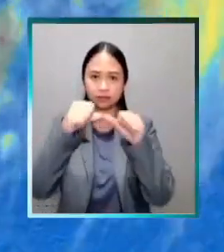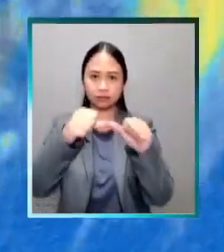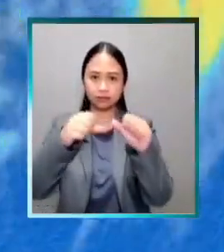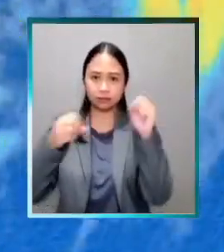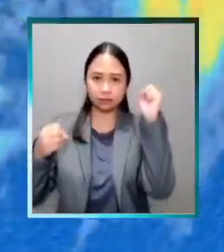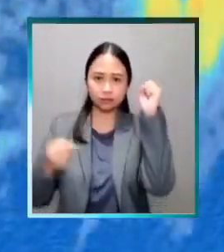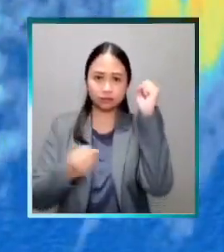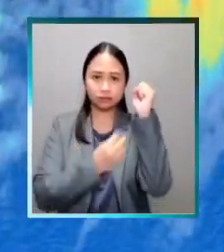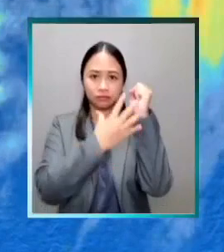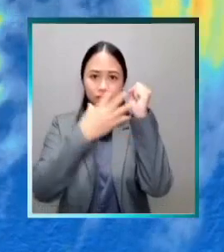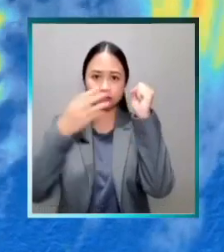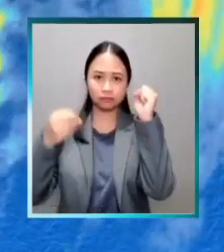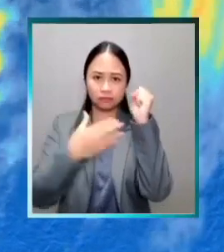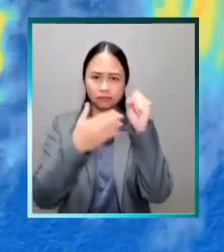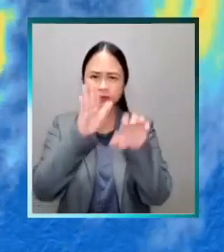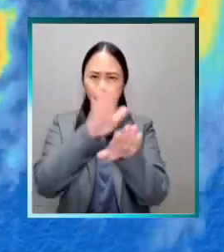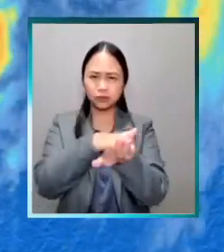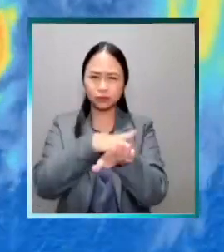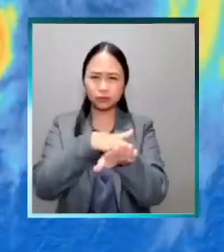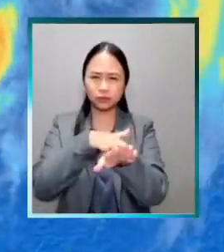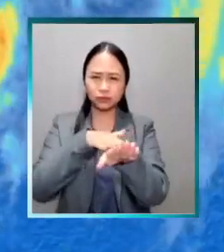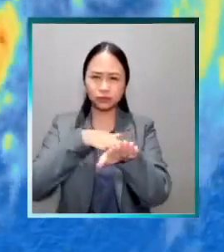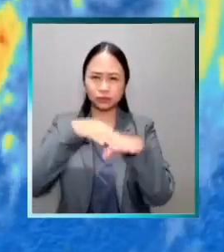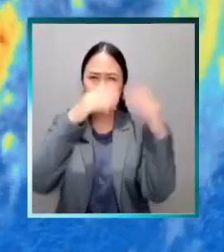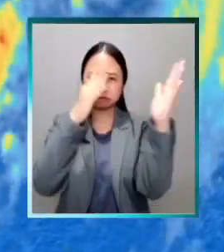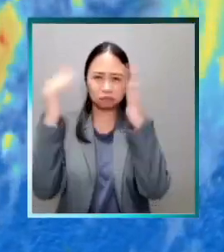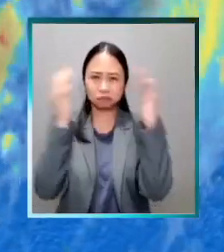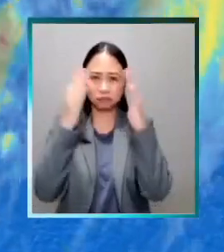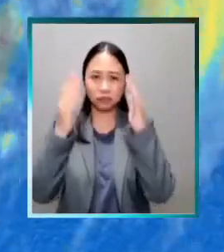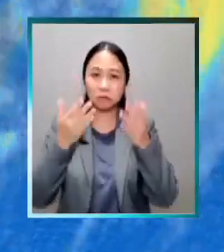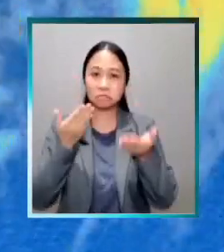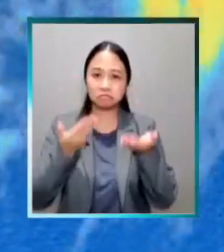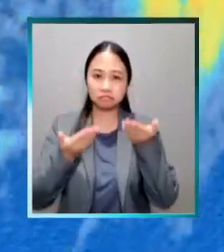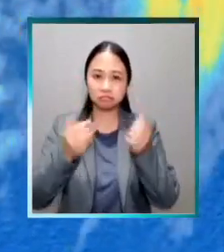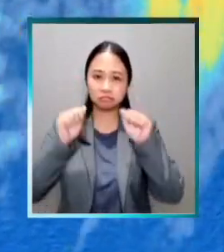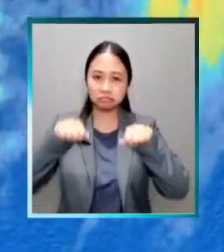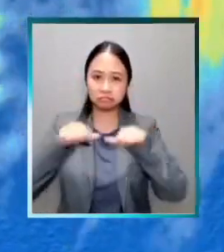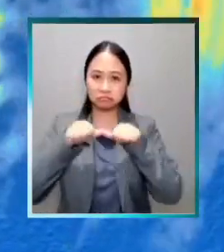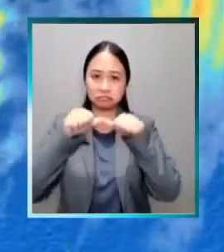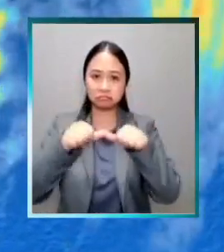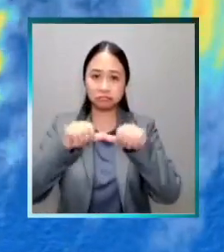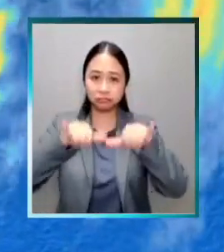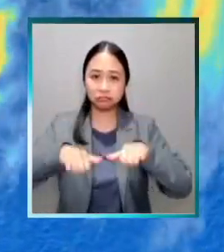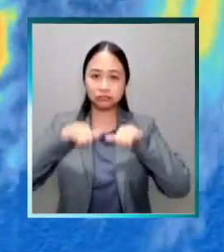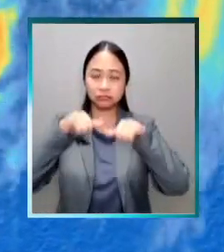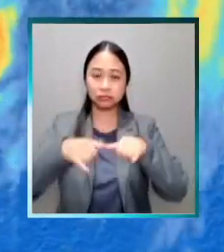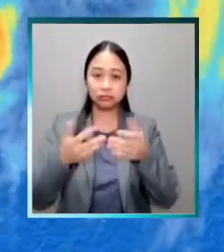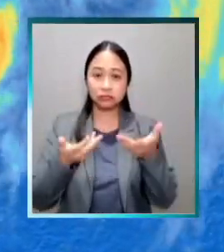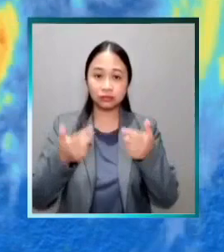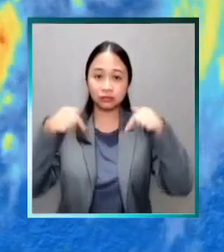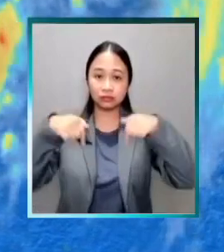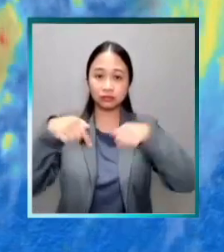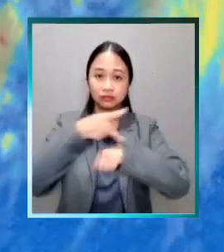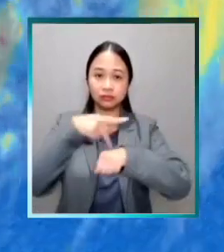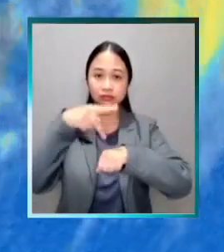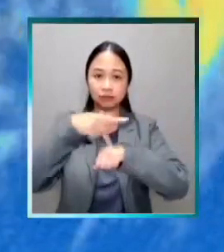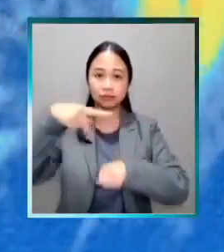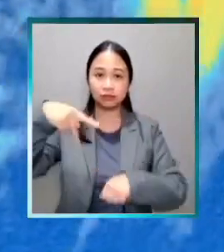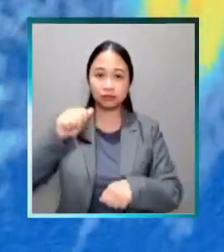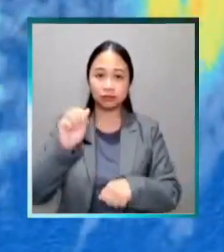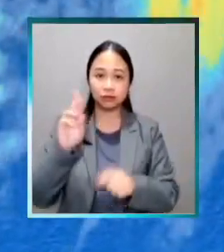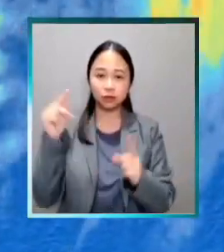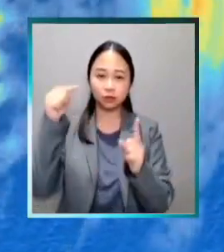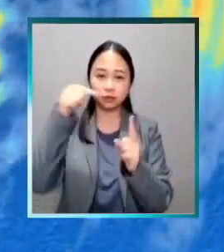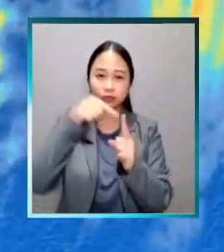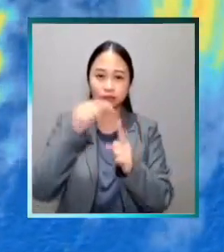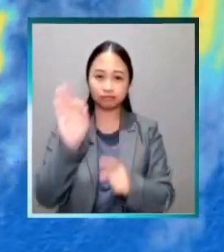sa mabagal na galaw ng bagyo, posibleng manatili ito sa loob ng Philippine Area of Responsibility hanggang Biyernes. Ang iba